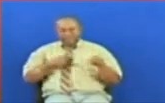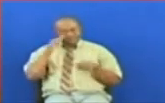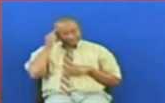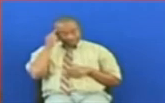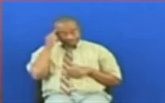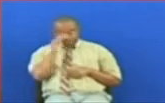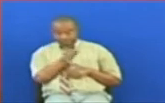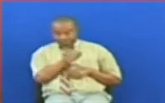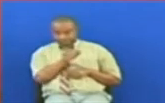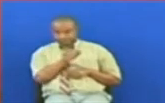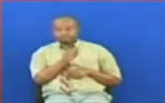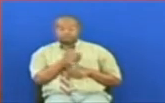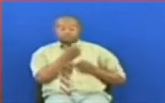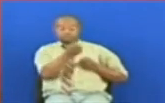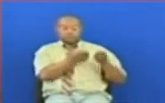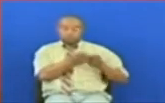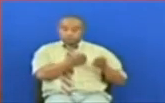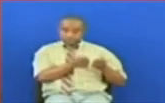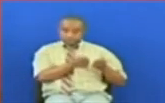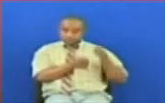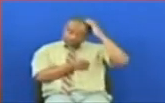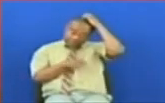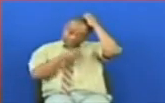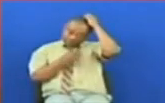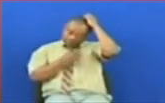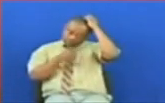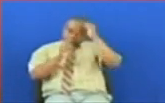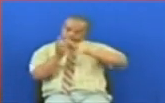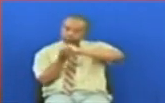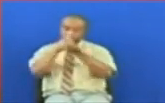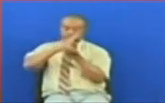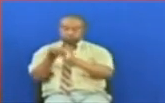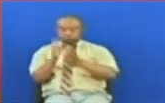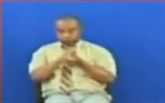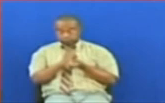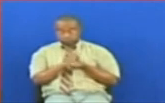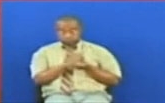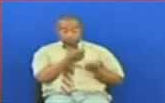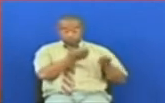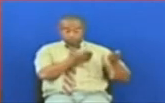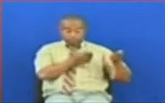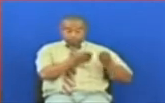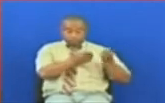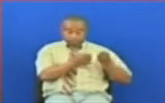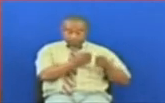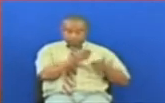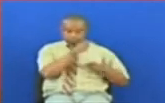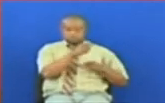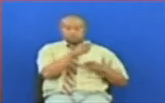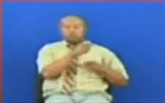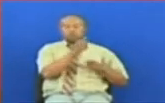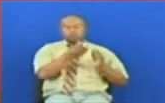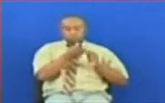kwamba mkurugenzi kutakuwa kuna rotation sawa, lakini mkurugenzi yule ambaye yuko sasa hivi ambaye